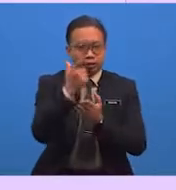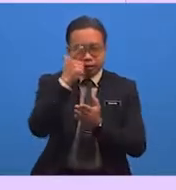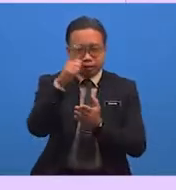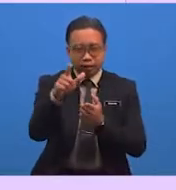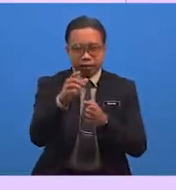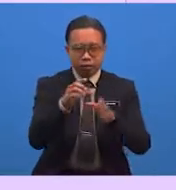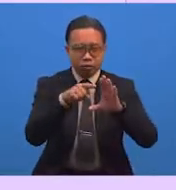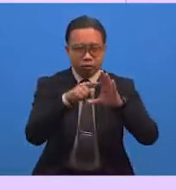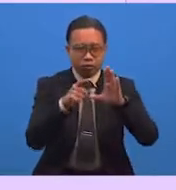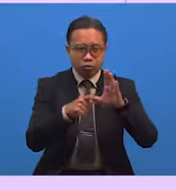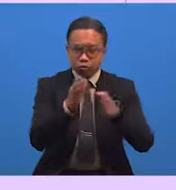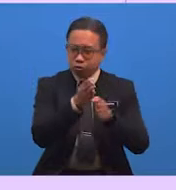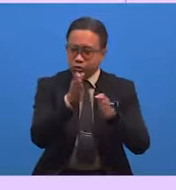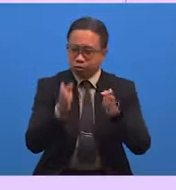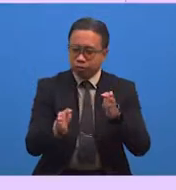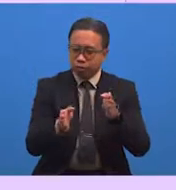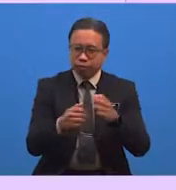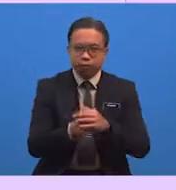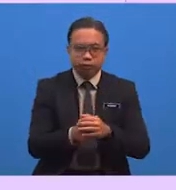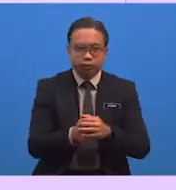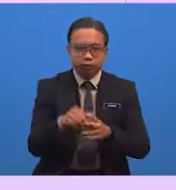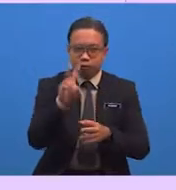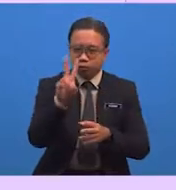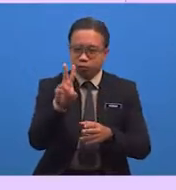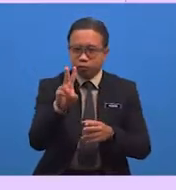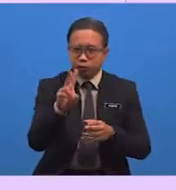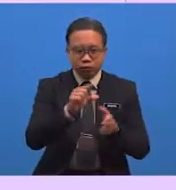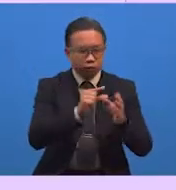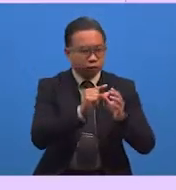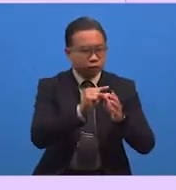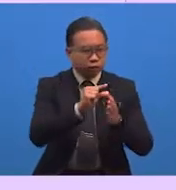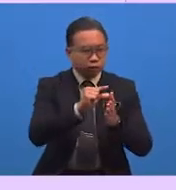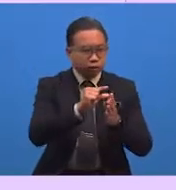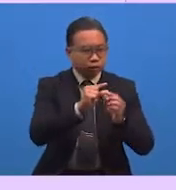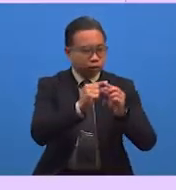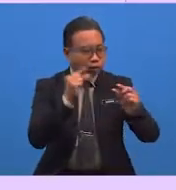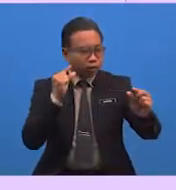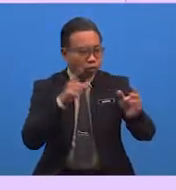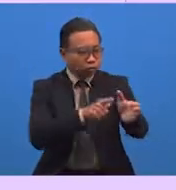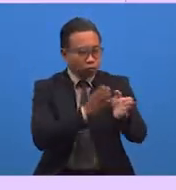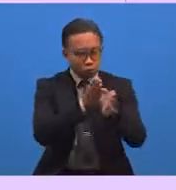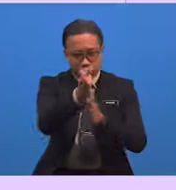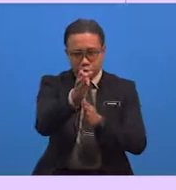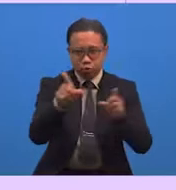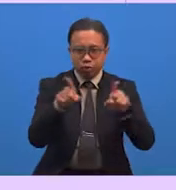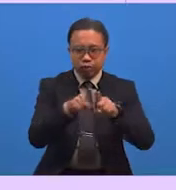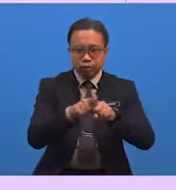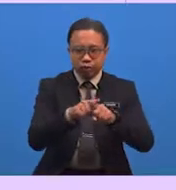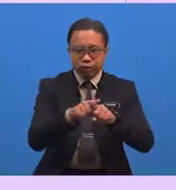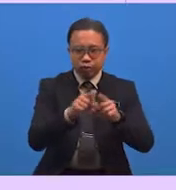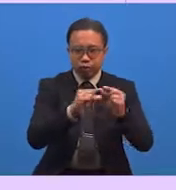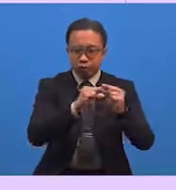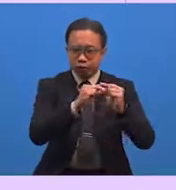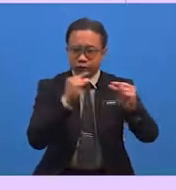bersebelahan. Masih lagi dua garis lurus yang sama, iaitu garis PQ